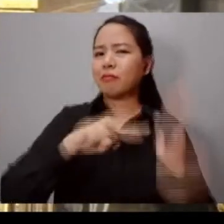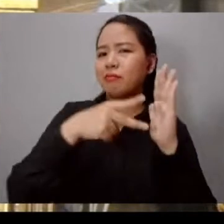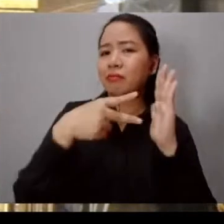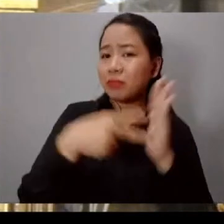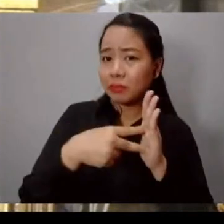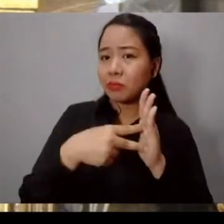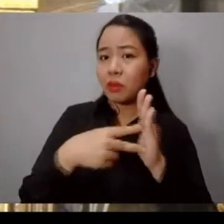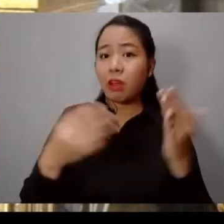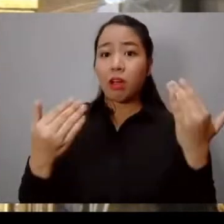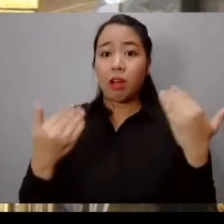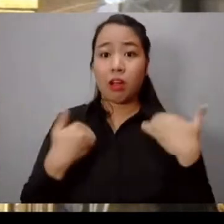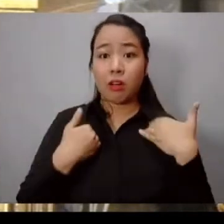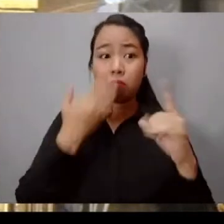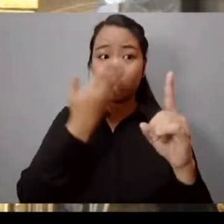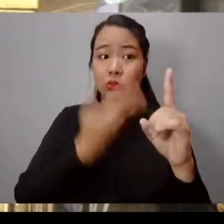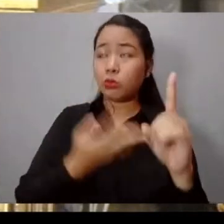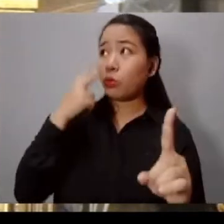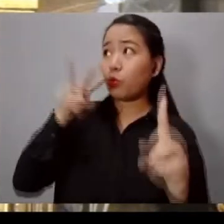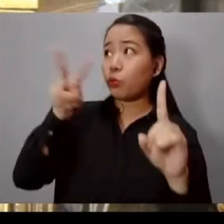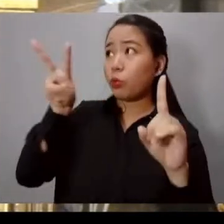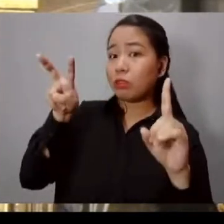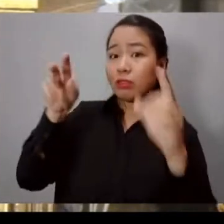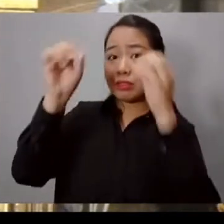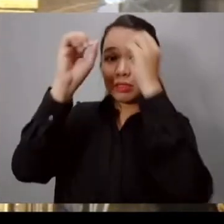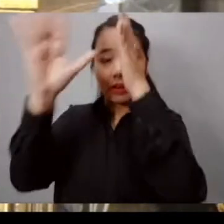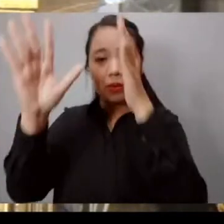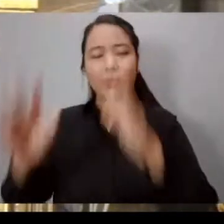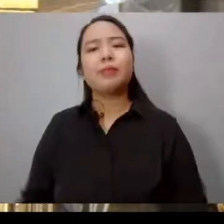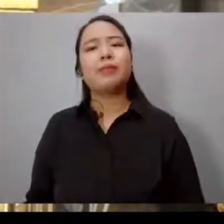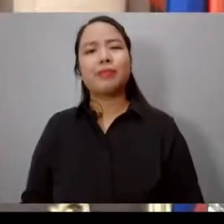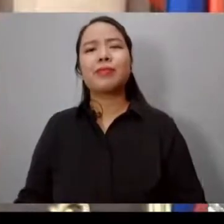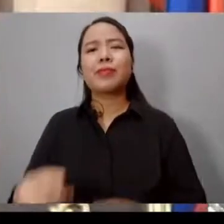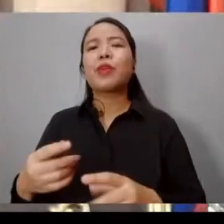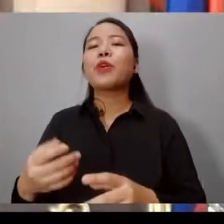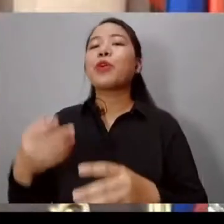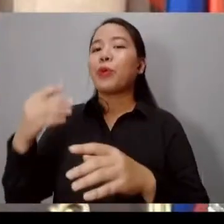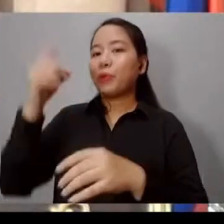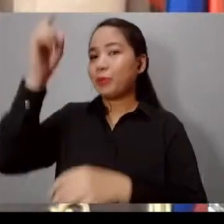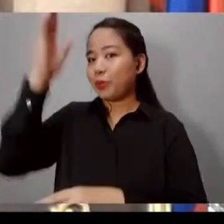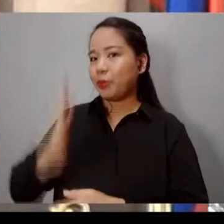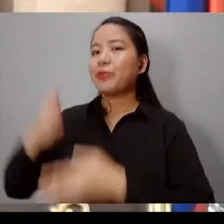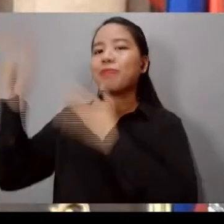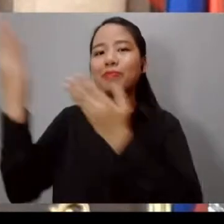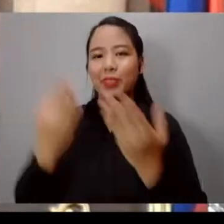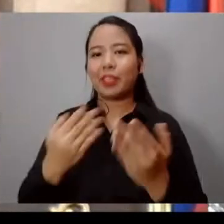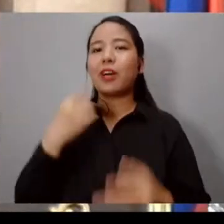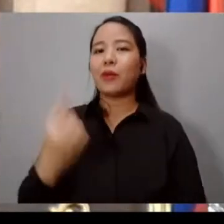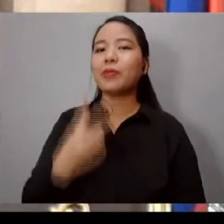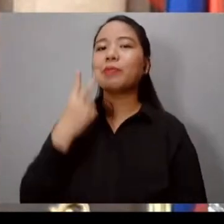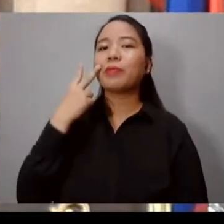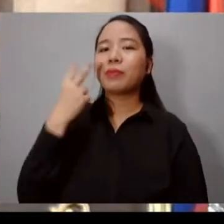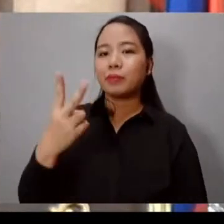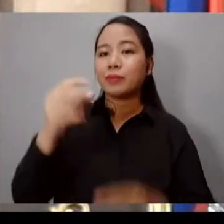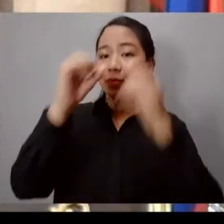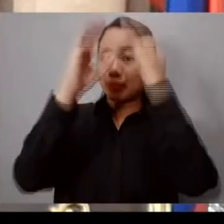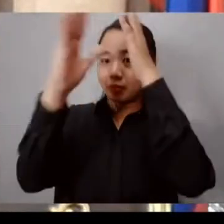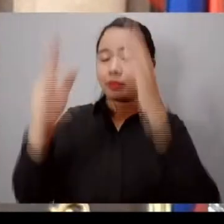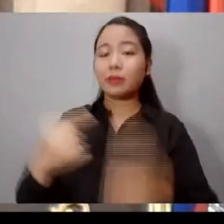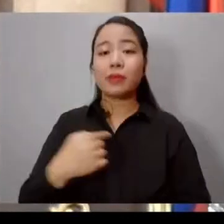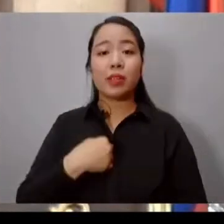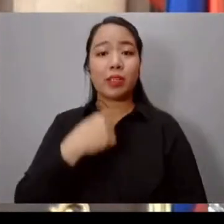na sa Ama. Yaong nagmula sa Diyos ang tanging nakakita sa Ama. Sinasabi ko sa inyo, ang nananalig sa